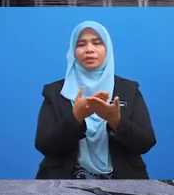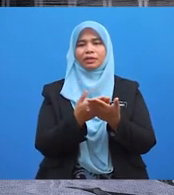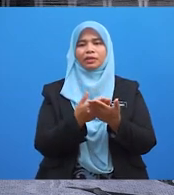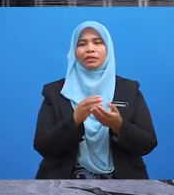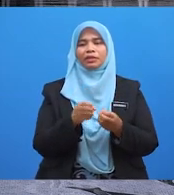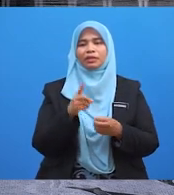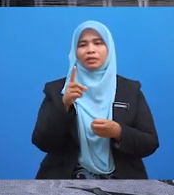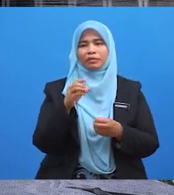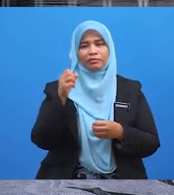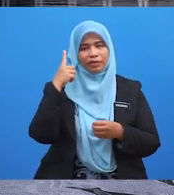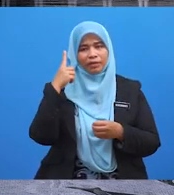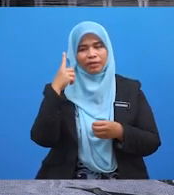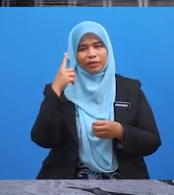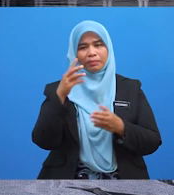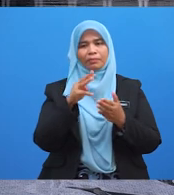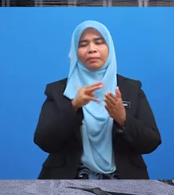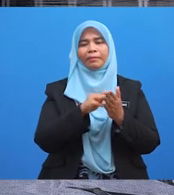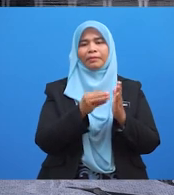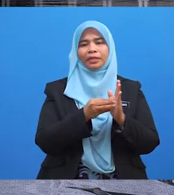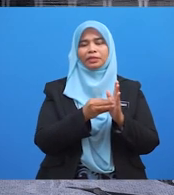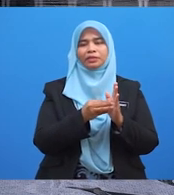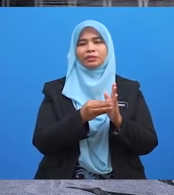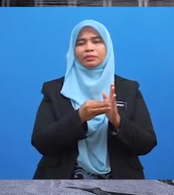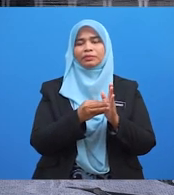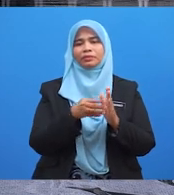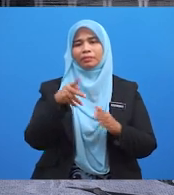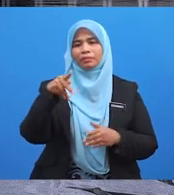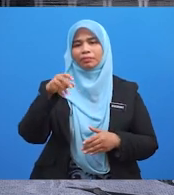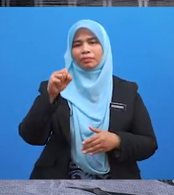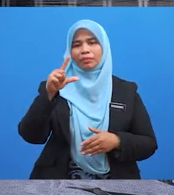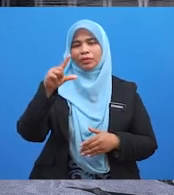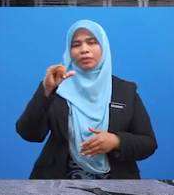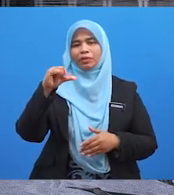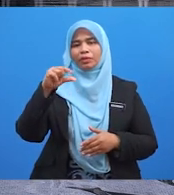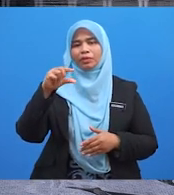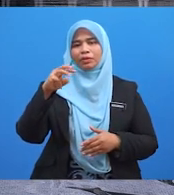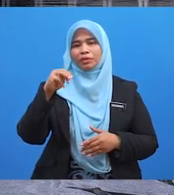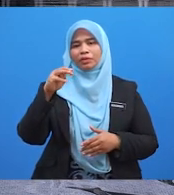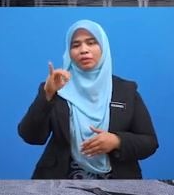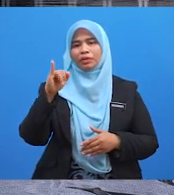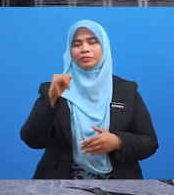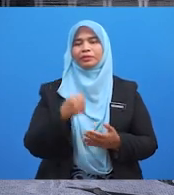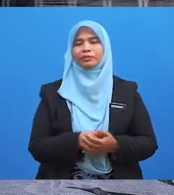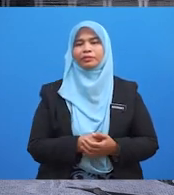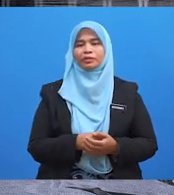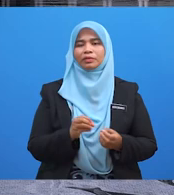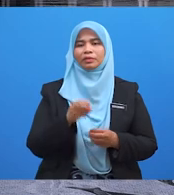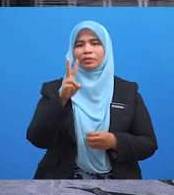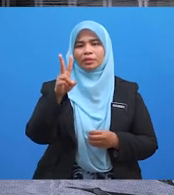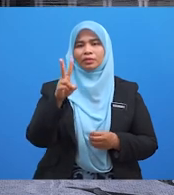pertama, memahami konsep sebenar poligami yang dibenarkan dalam Islam.